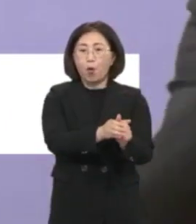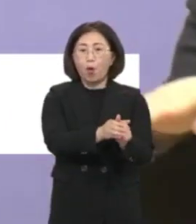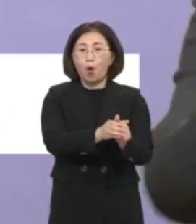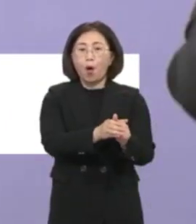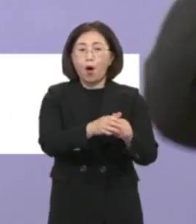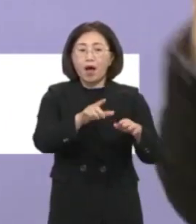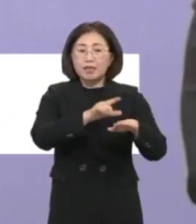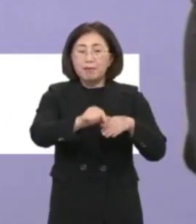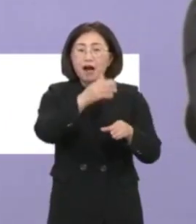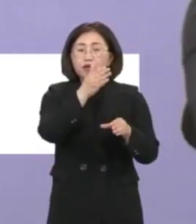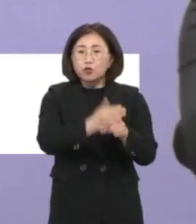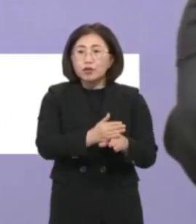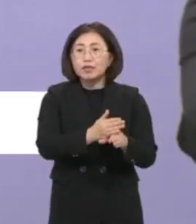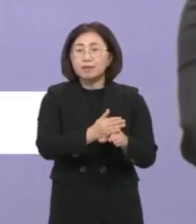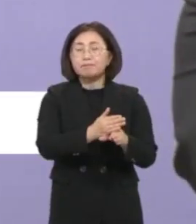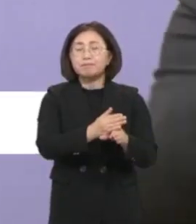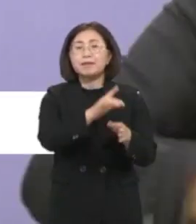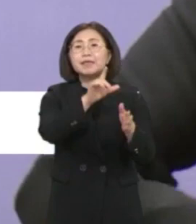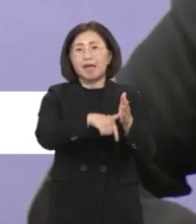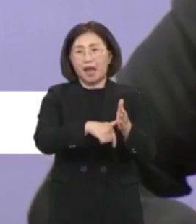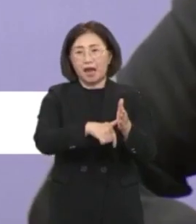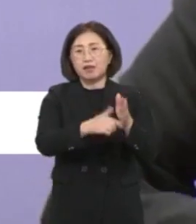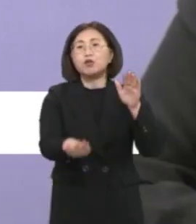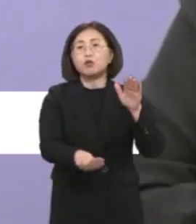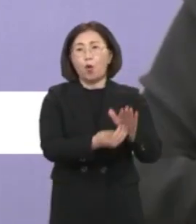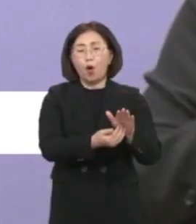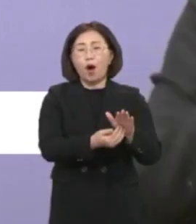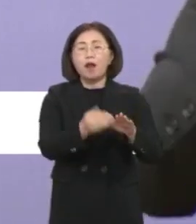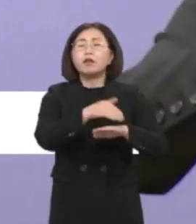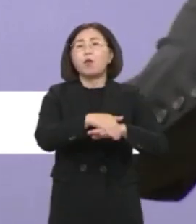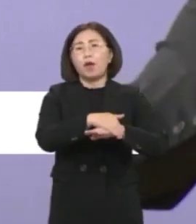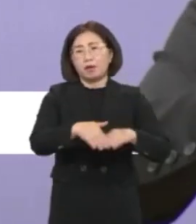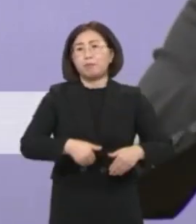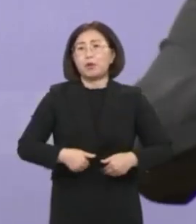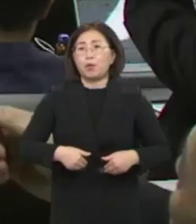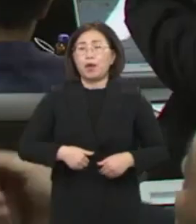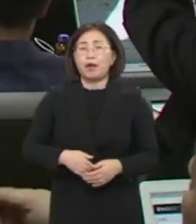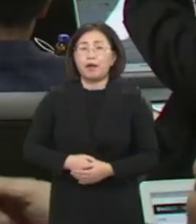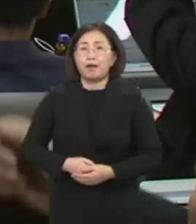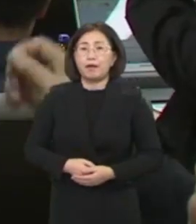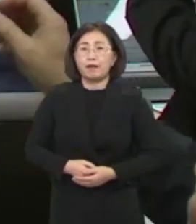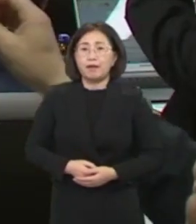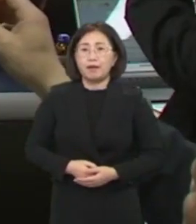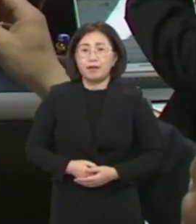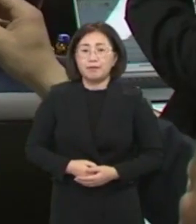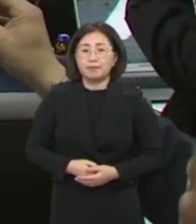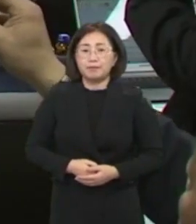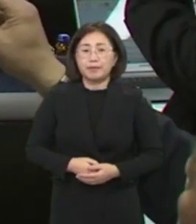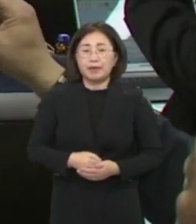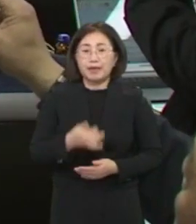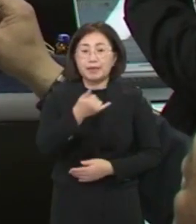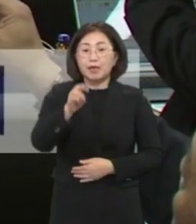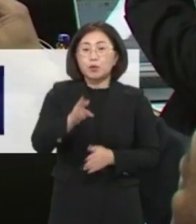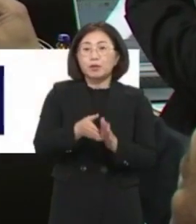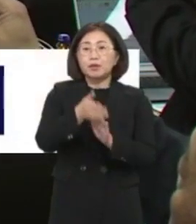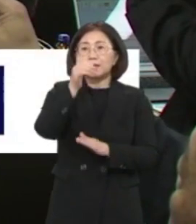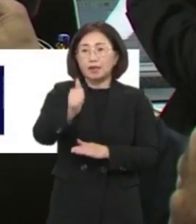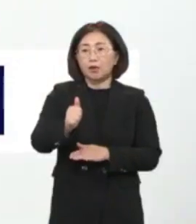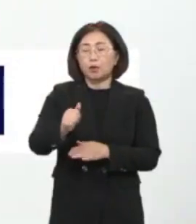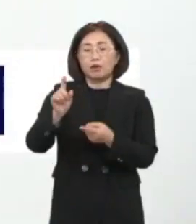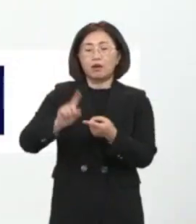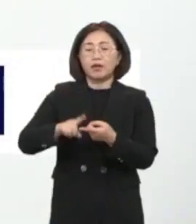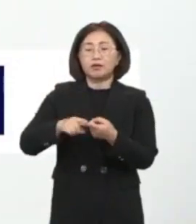어떻게 갈 것인가 하는 이런 청사진이 먼저 제시가 돼야 된다. 최민호 세종시장도 이와